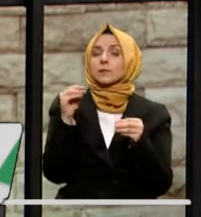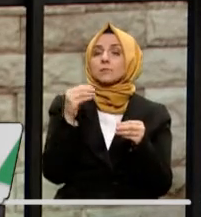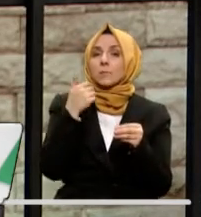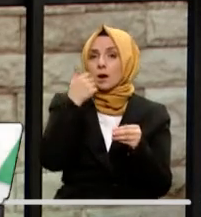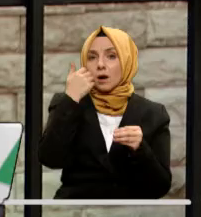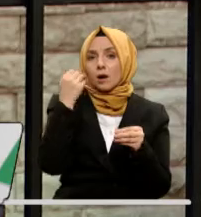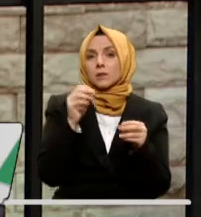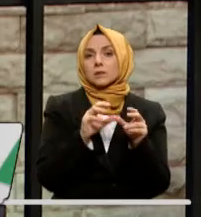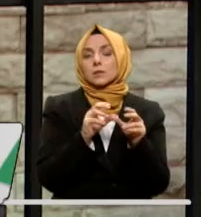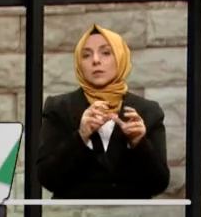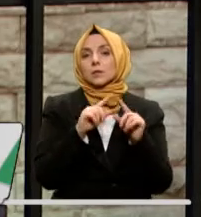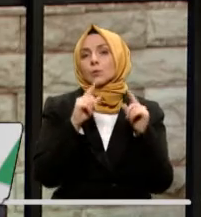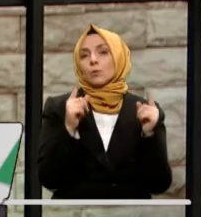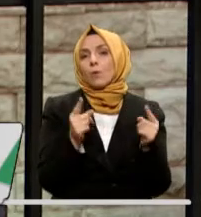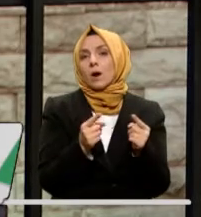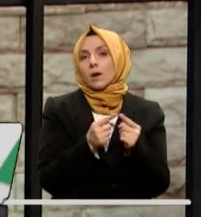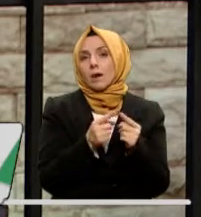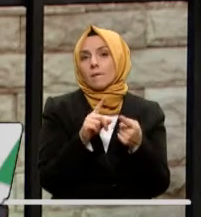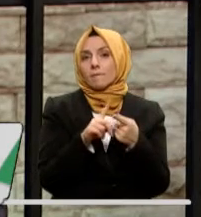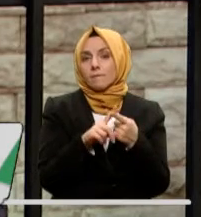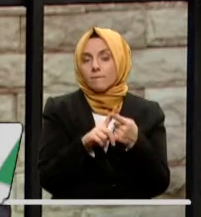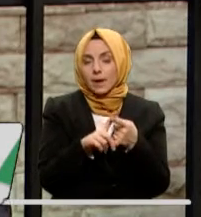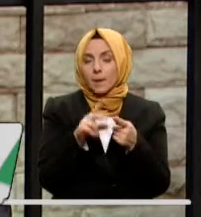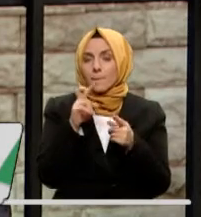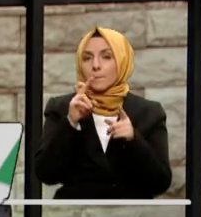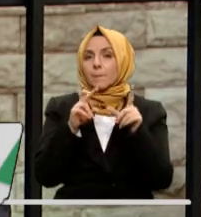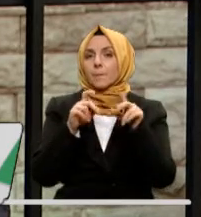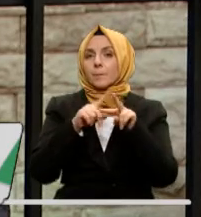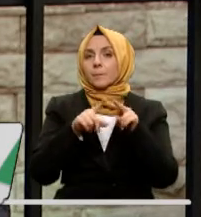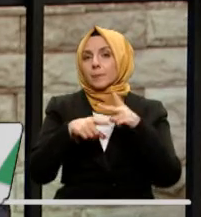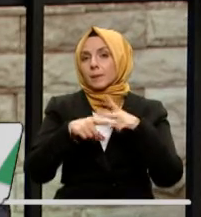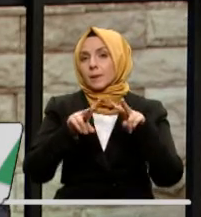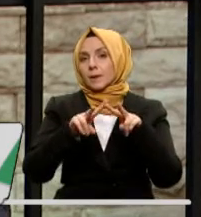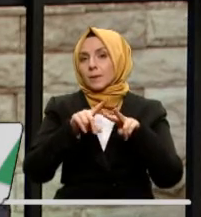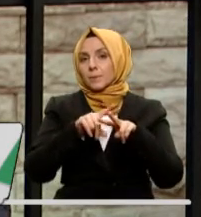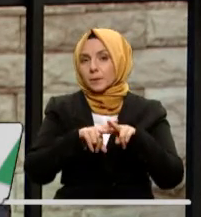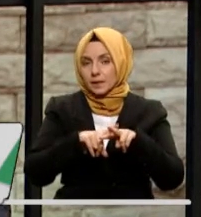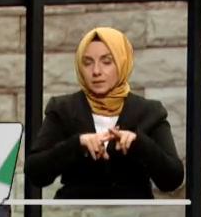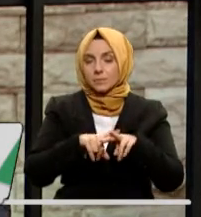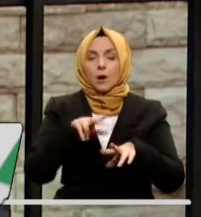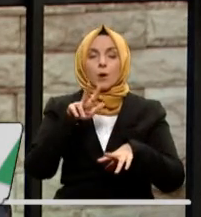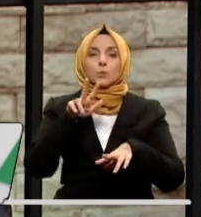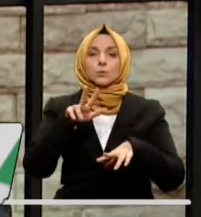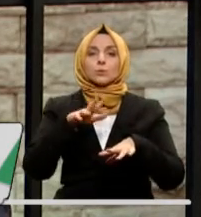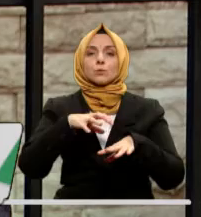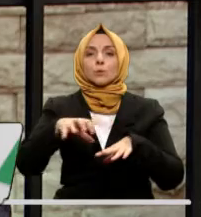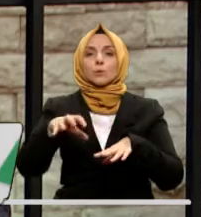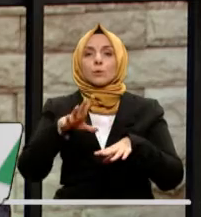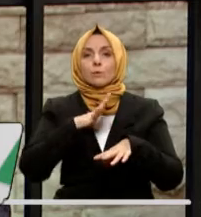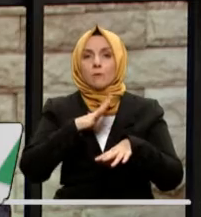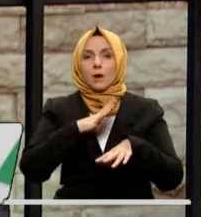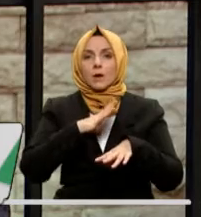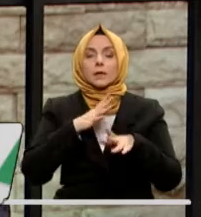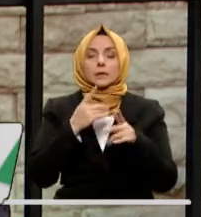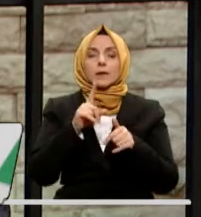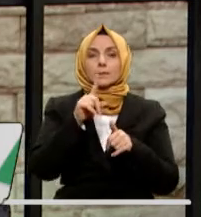ile görevlendirilmiş inceler ve plazma kanın sıvı kısmı üç bölüme ayrılır kenway bağışladığınız Birkan